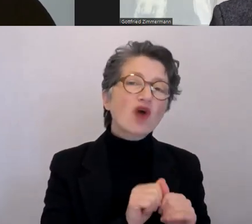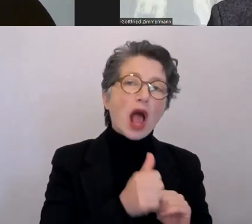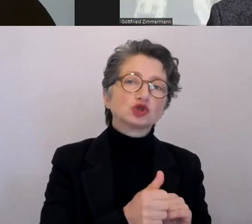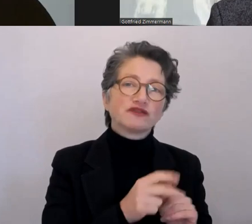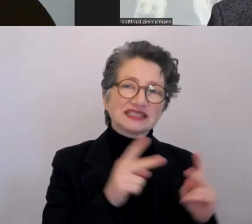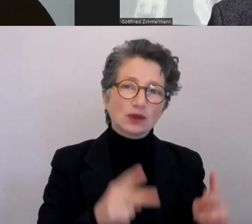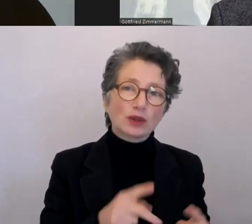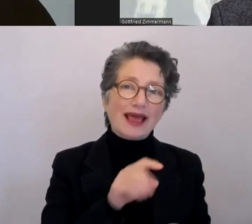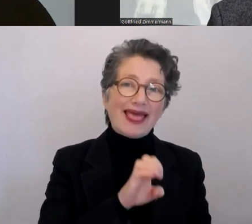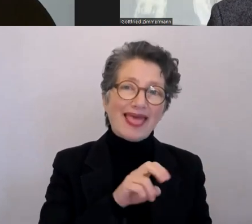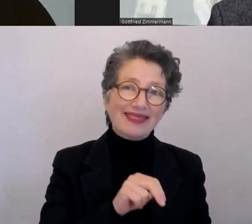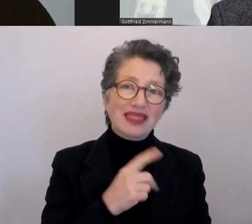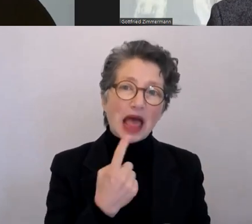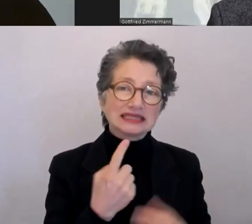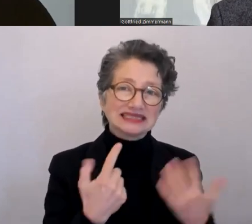die EN